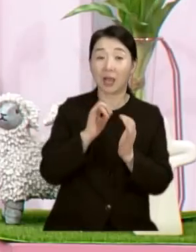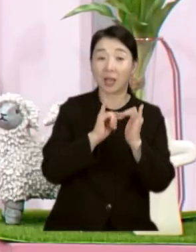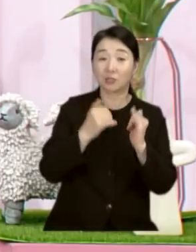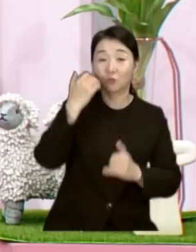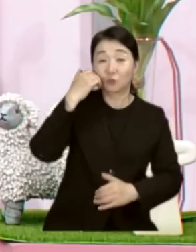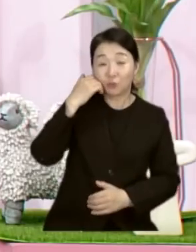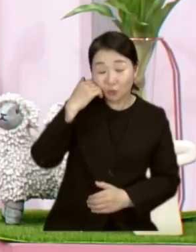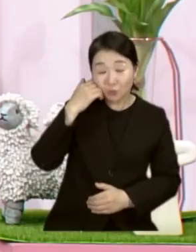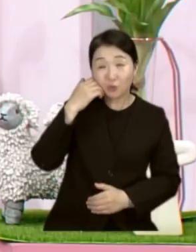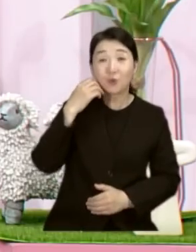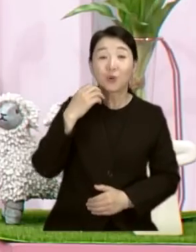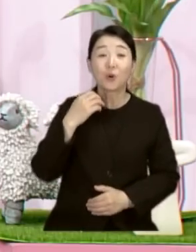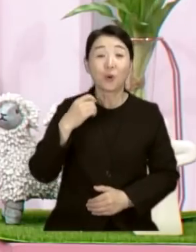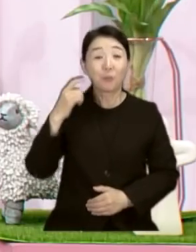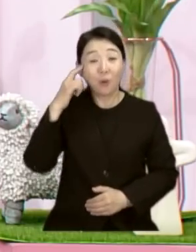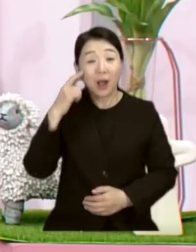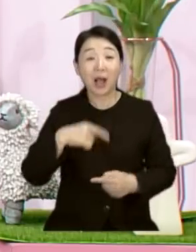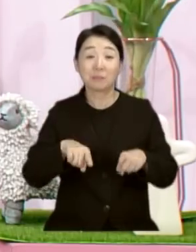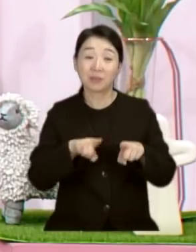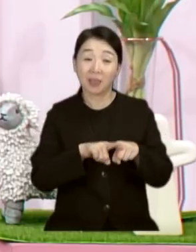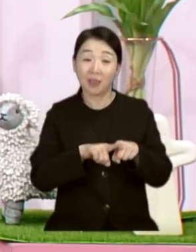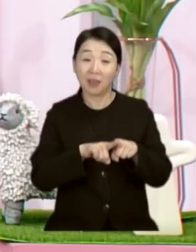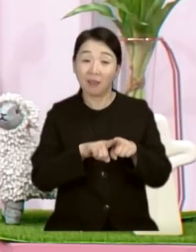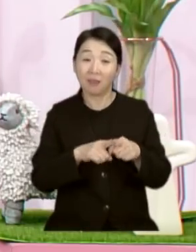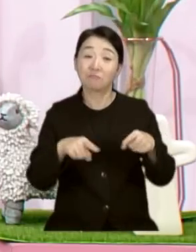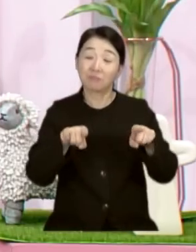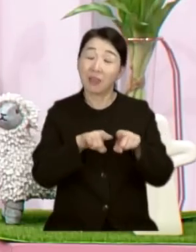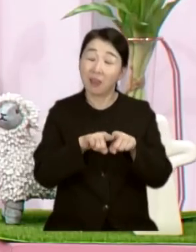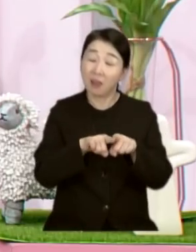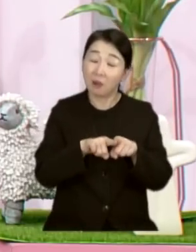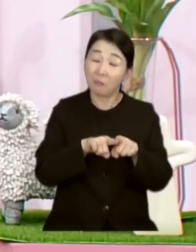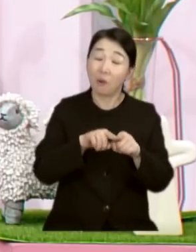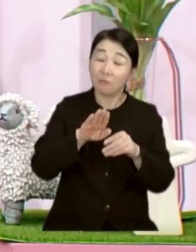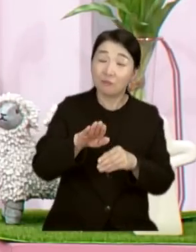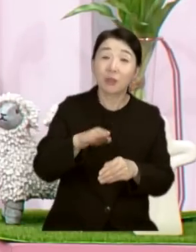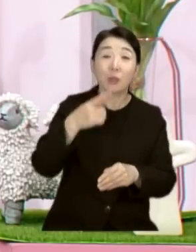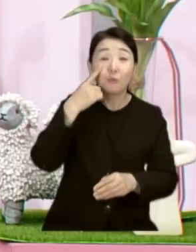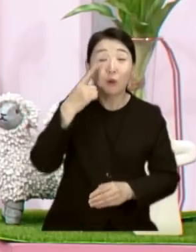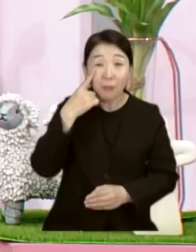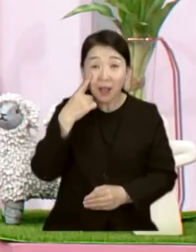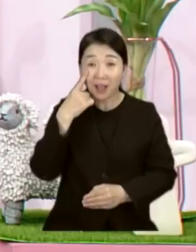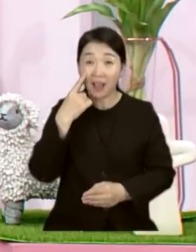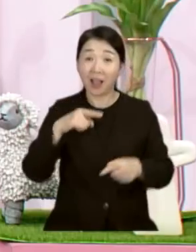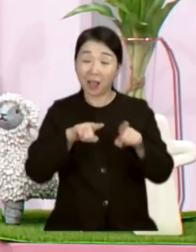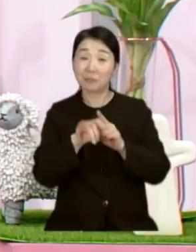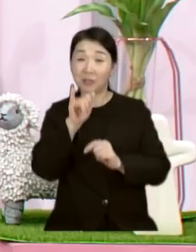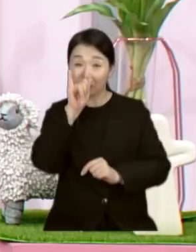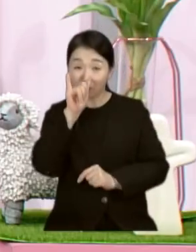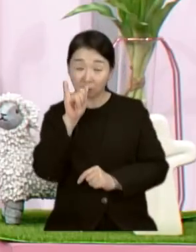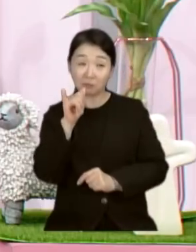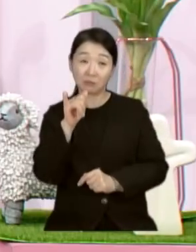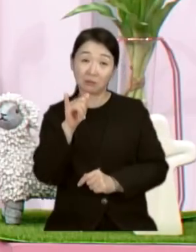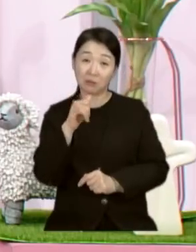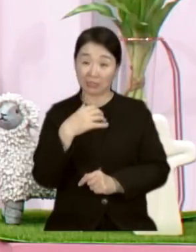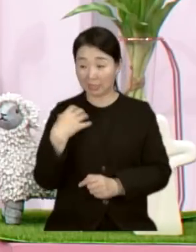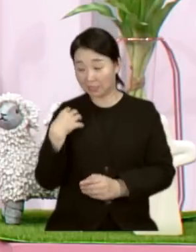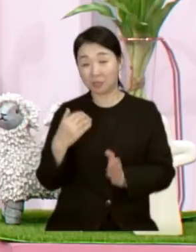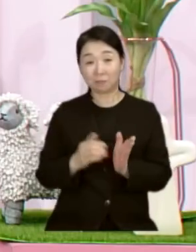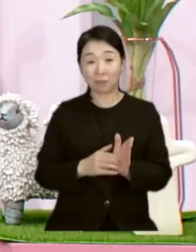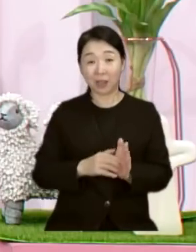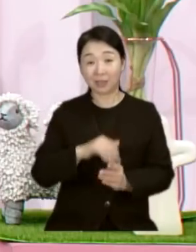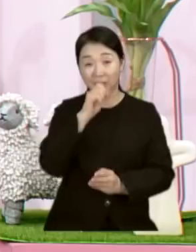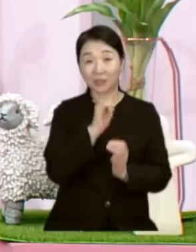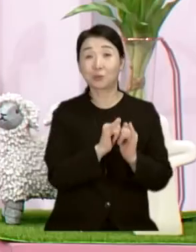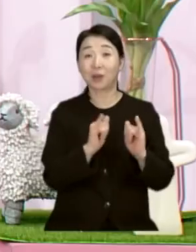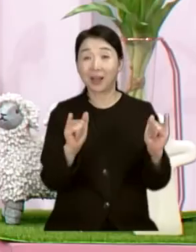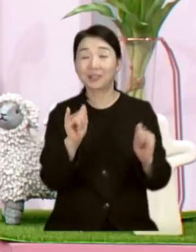뭐 게리롱, 게리롱, 프리롱 이렇게 노래하는 부분이 있었는데 이제 그 파트를 제가 맡아서 하는데 아무래도 저를